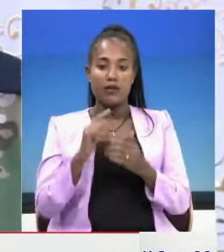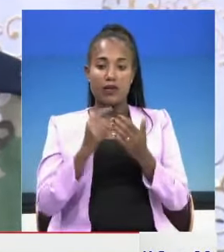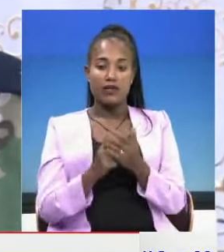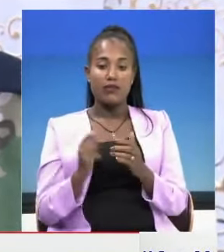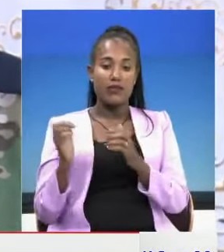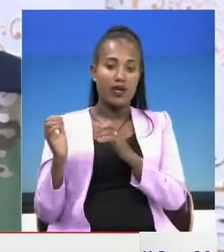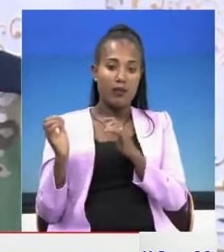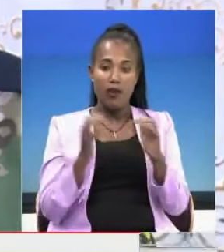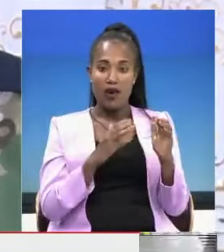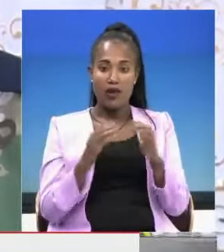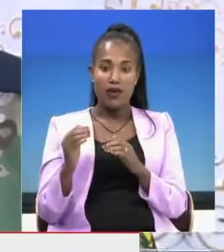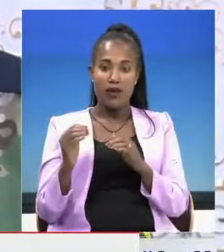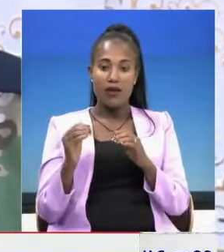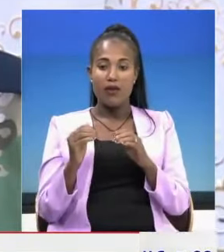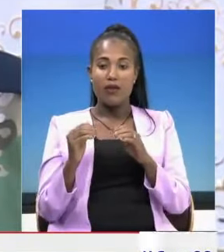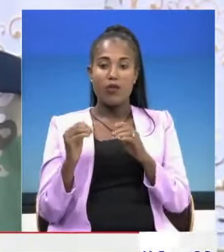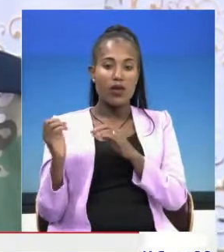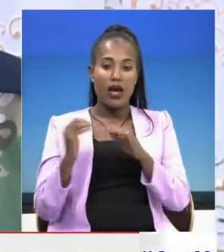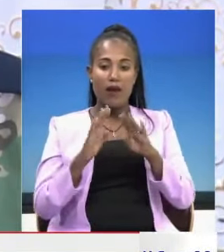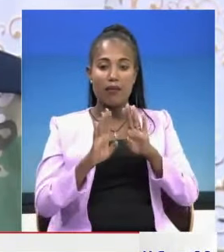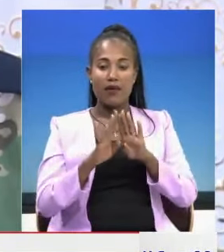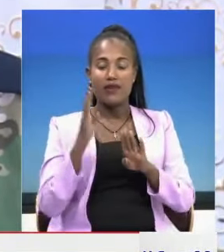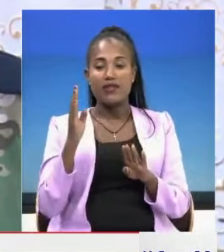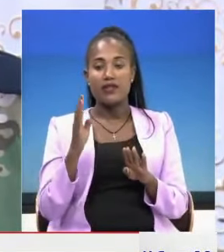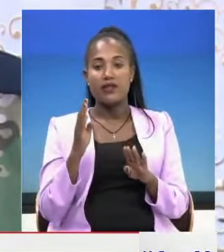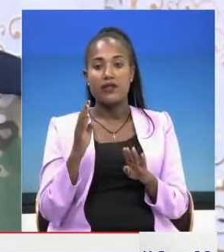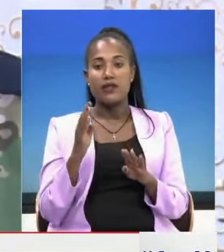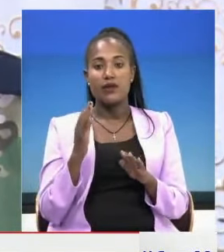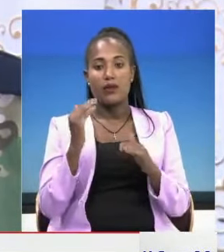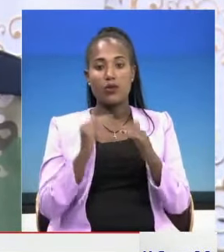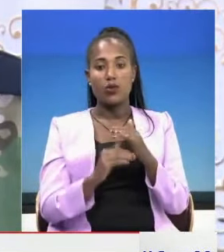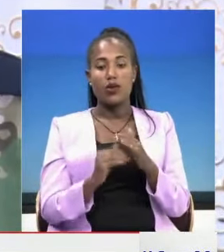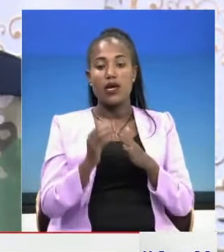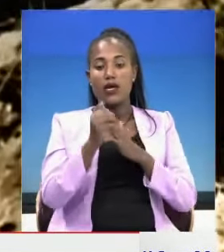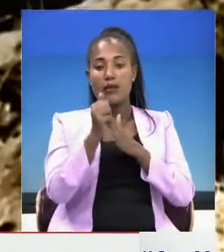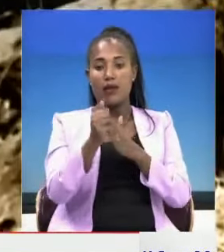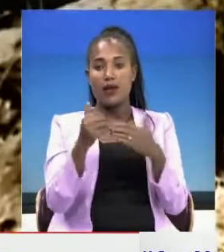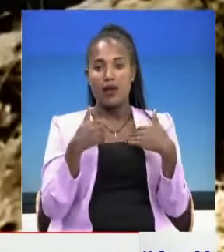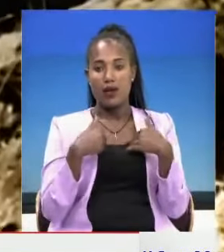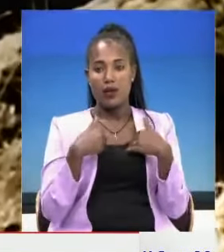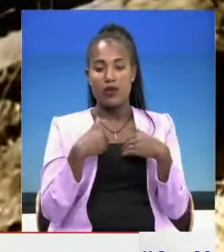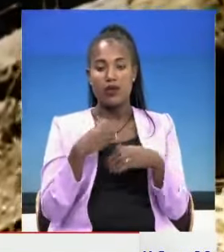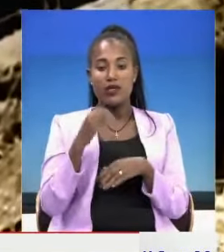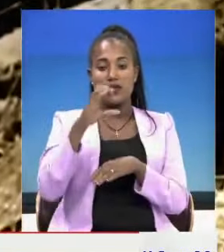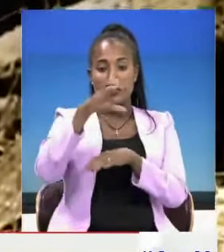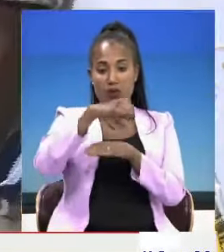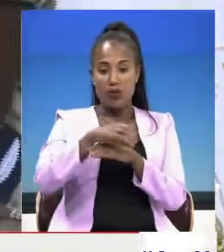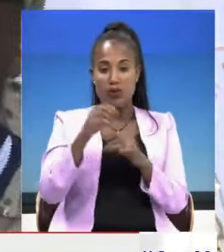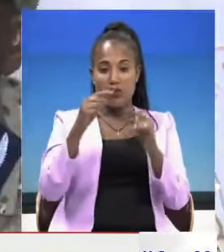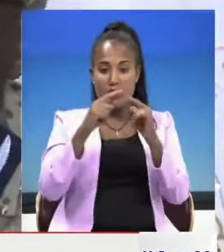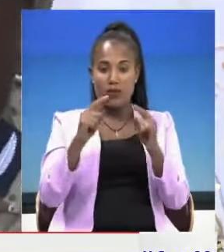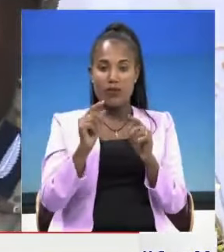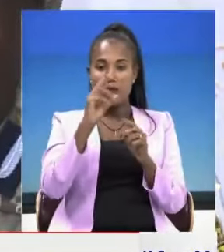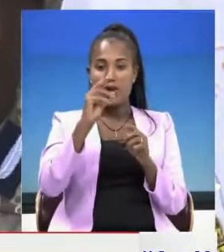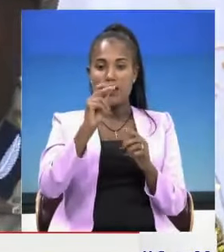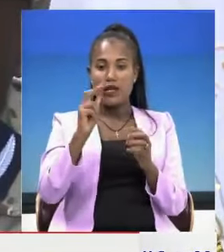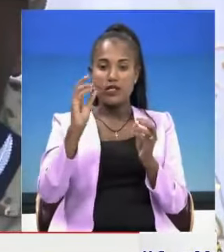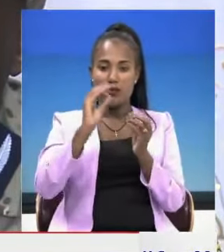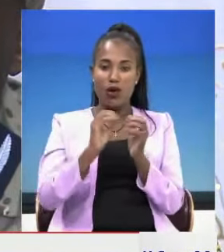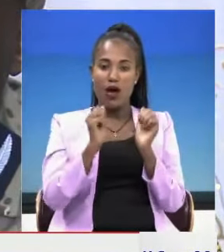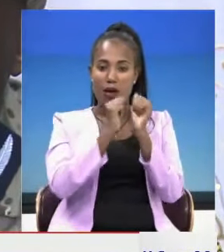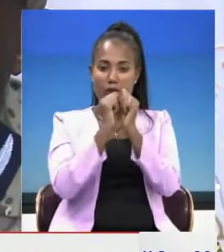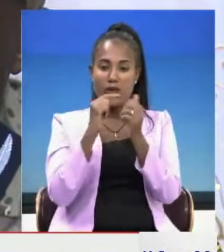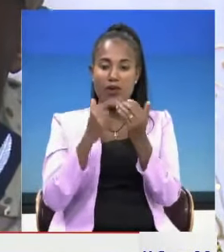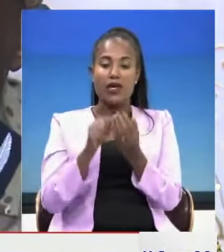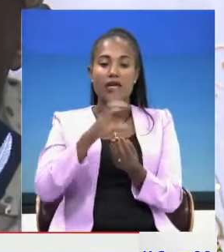ግንባር ለመክፈትና ውጊያ ውስጥ ገብቶ እየመራ ነው ያለው። ሰርጎ ገብና ባንዳውንም ጨምሮ አብሮ